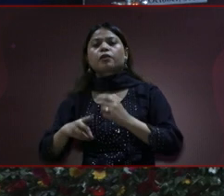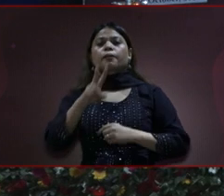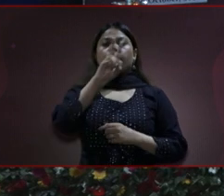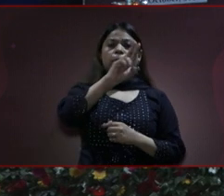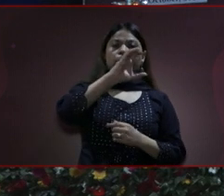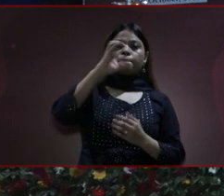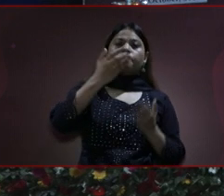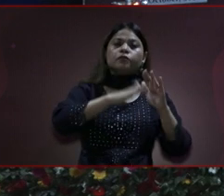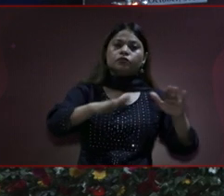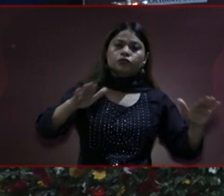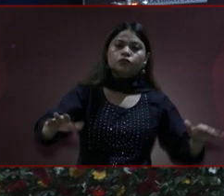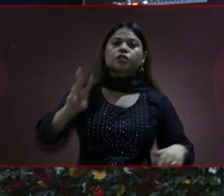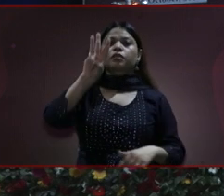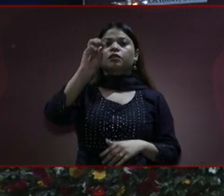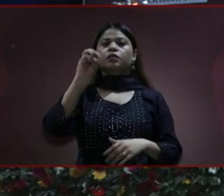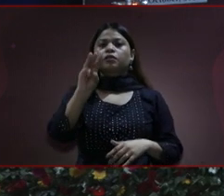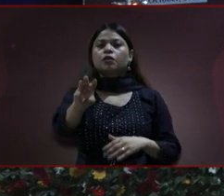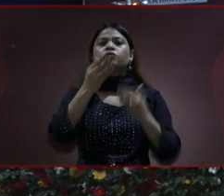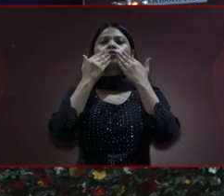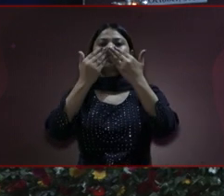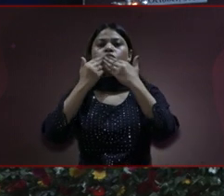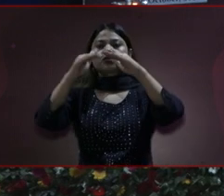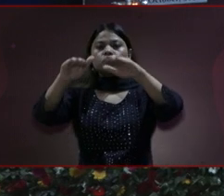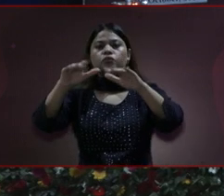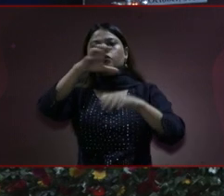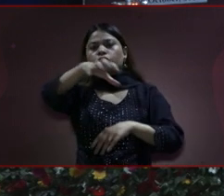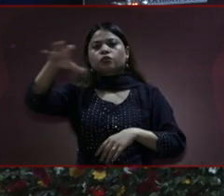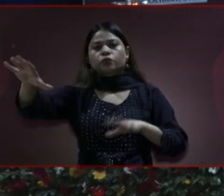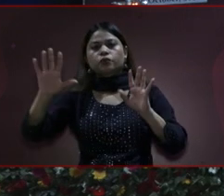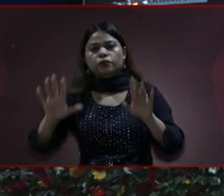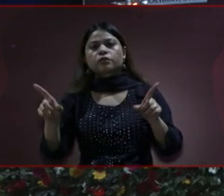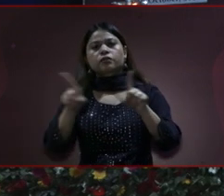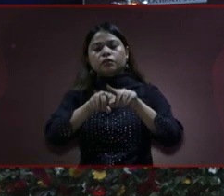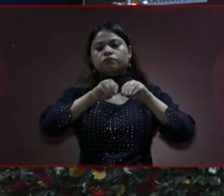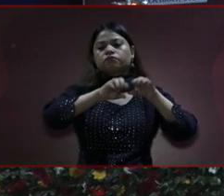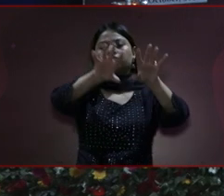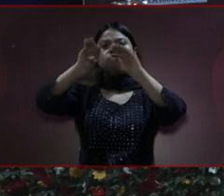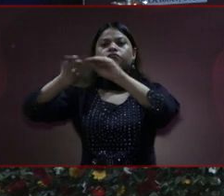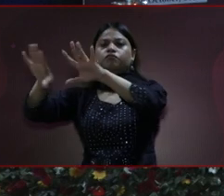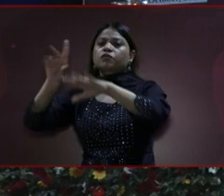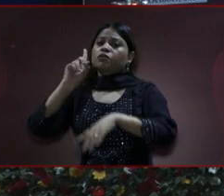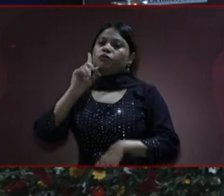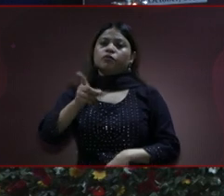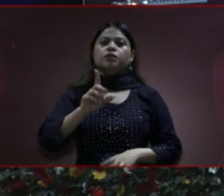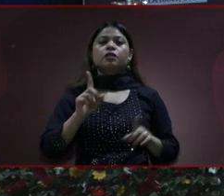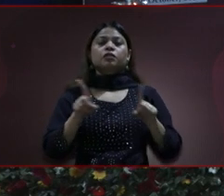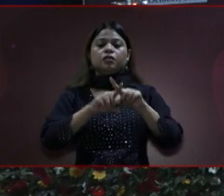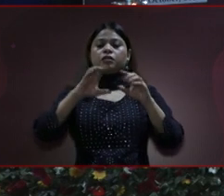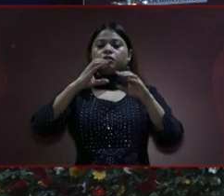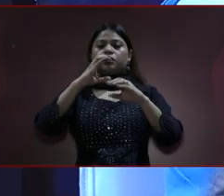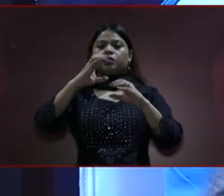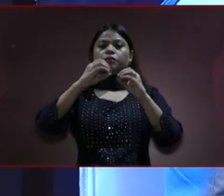30,000 स्कूल्स हैं देश की सभी डिस्ट्रिक्ट में। आज के दिनों में CBSE और CBSE हमारा देश